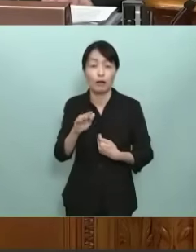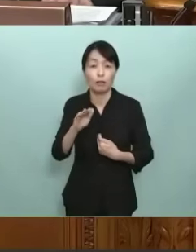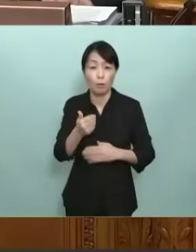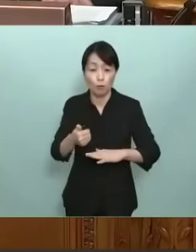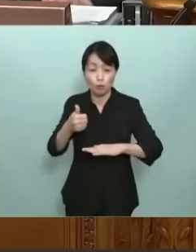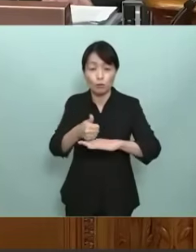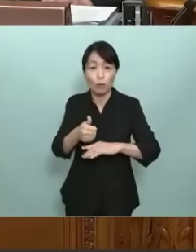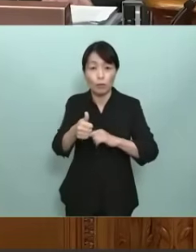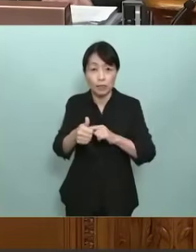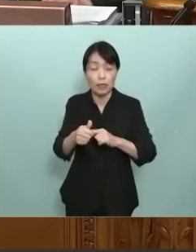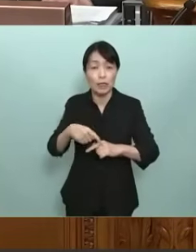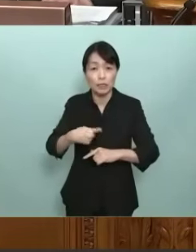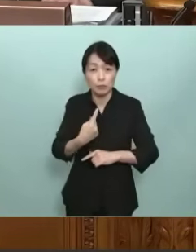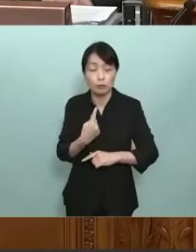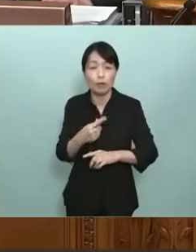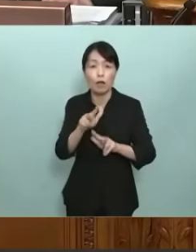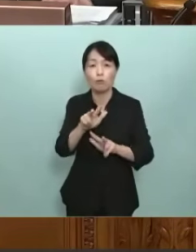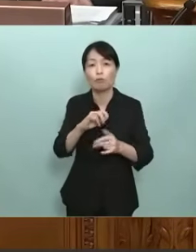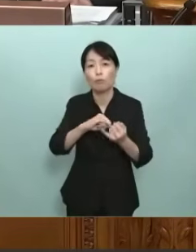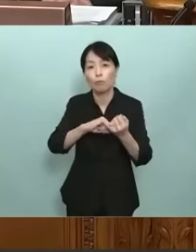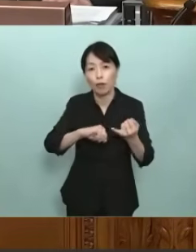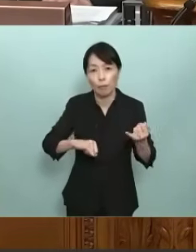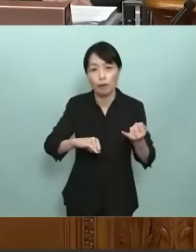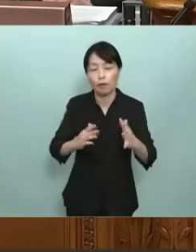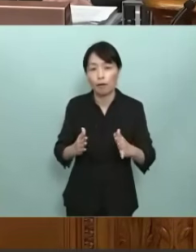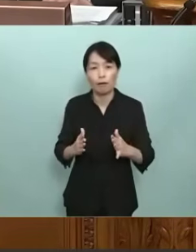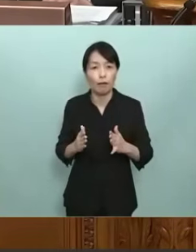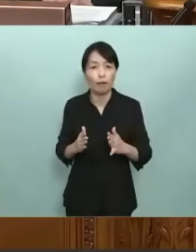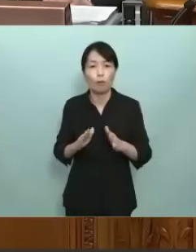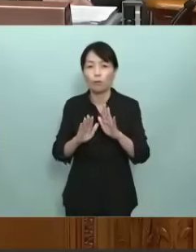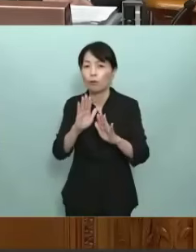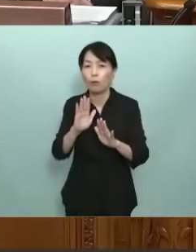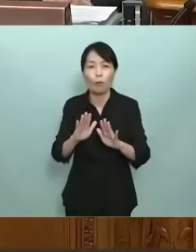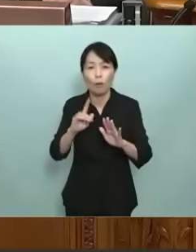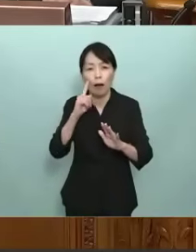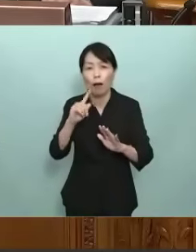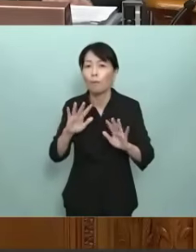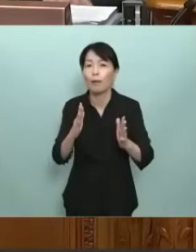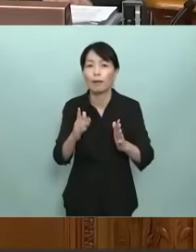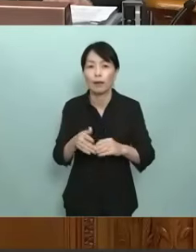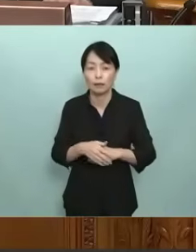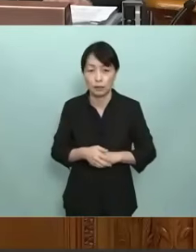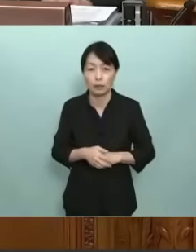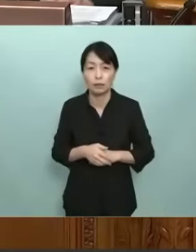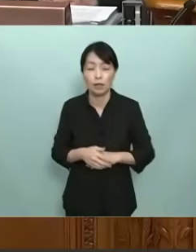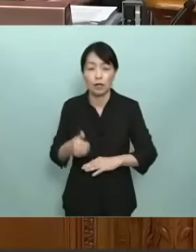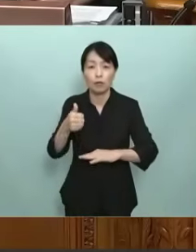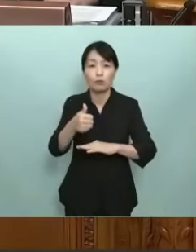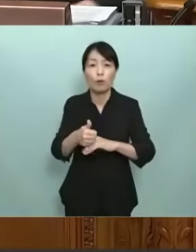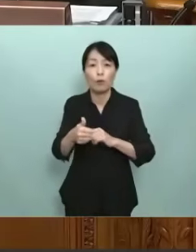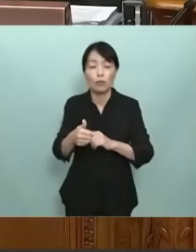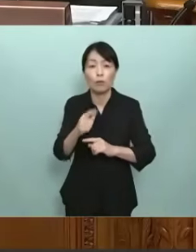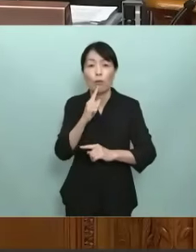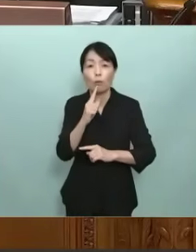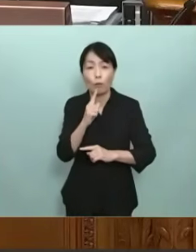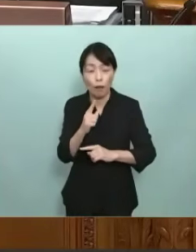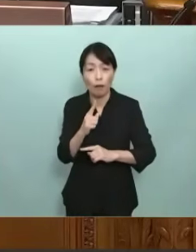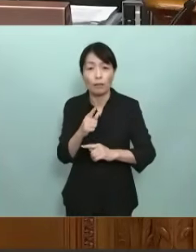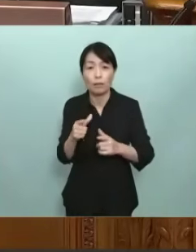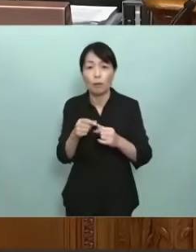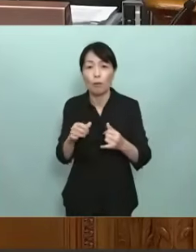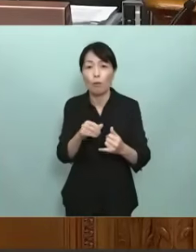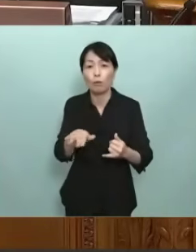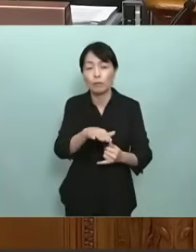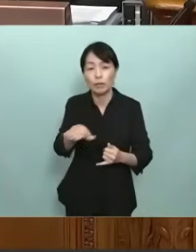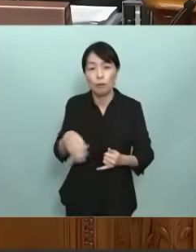ルールを守らず虚さは全く感じられません政総理の言葉に国民の